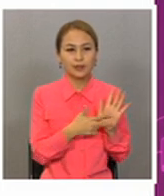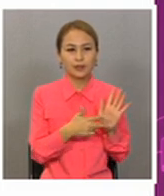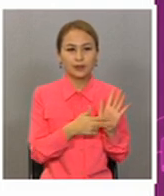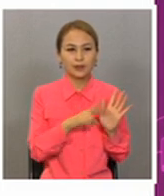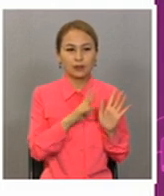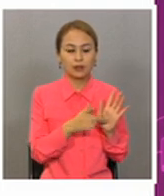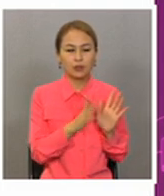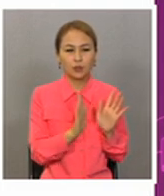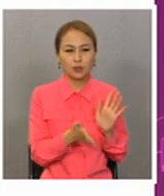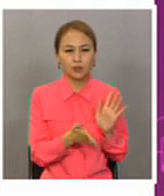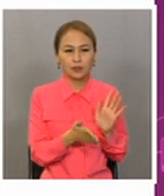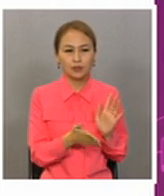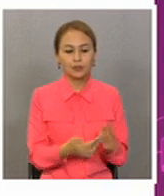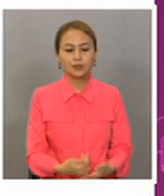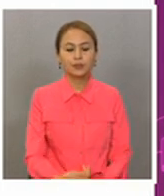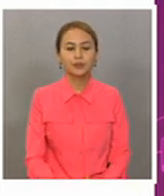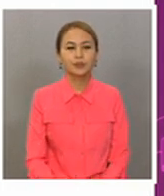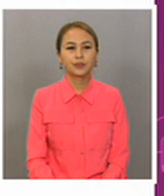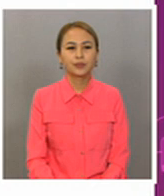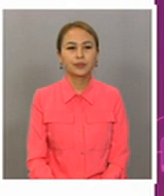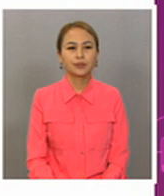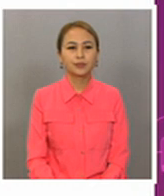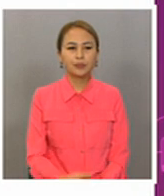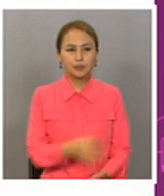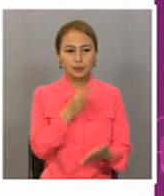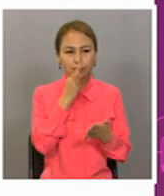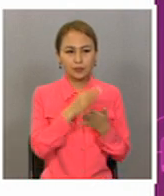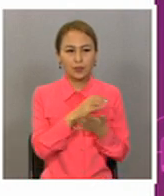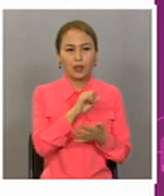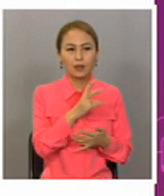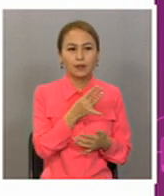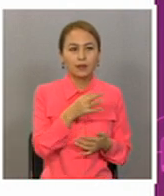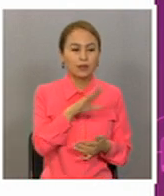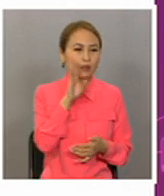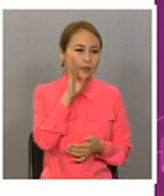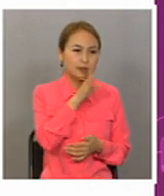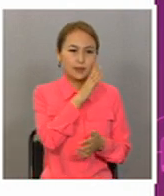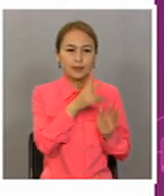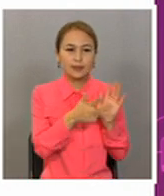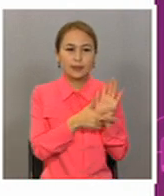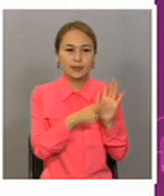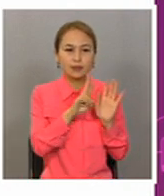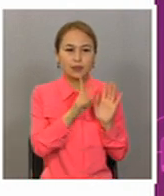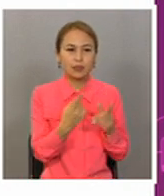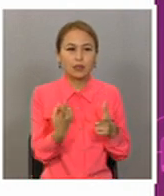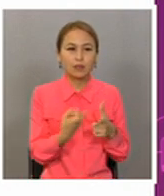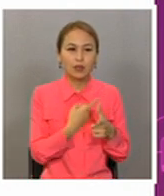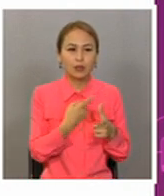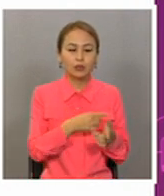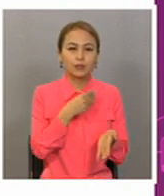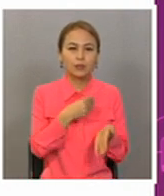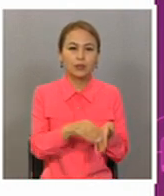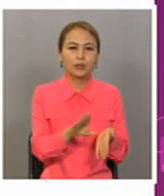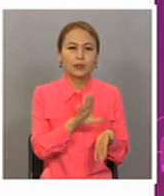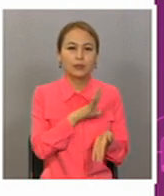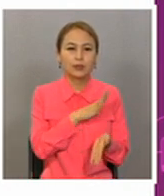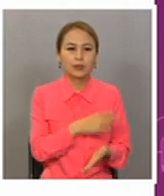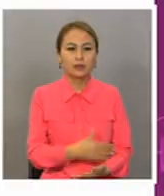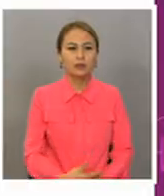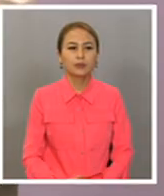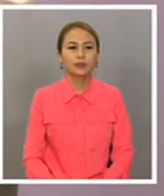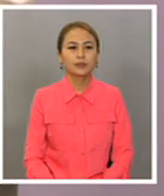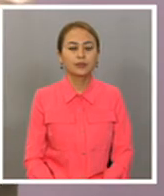болады. Есептің жауабы: Әлияның анасы 8 килограмм картоп сатып